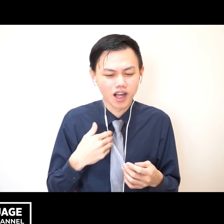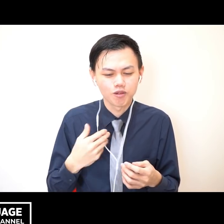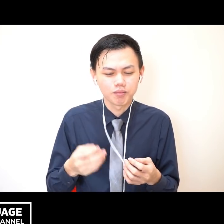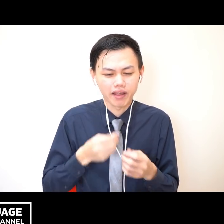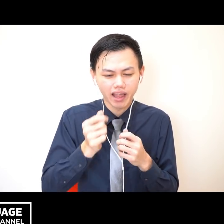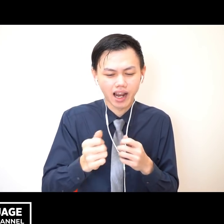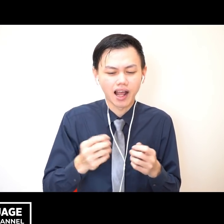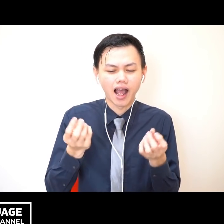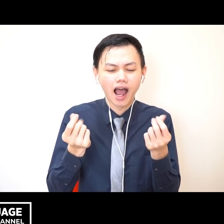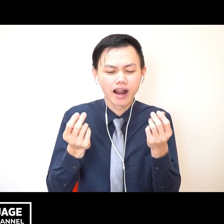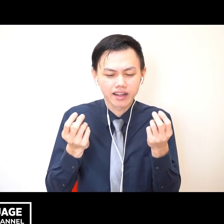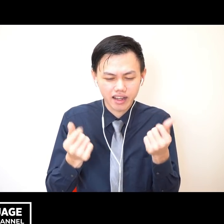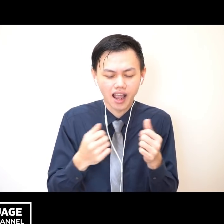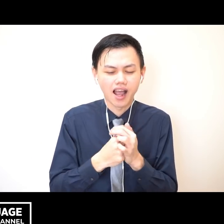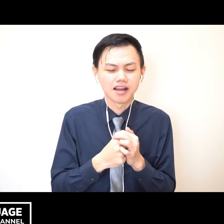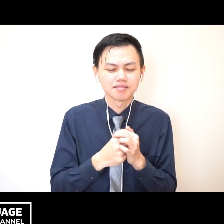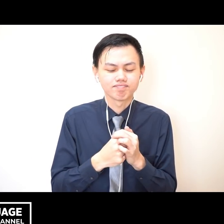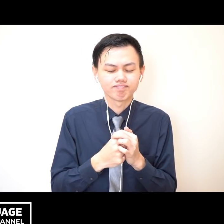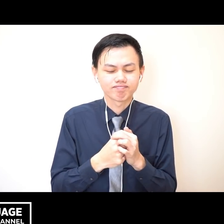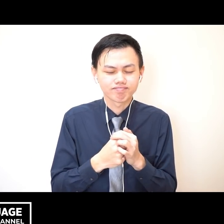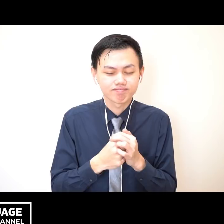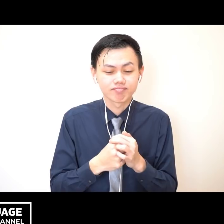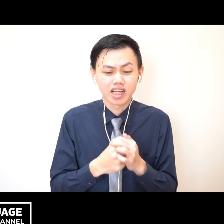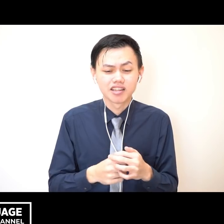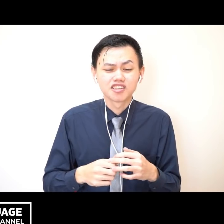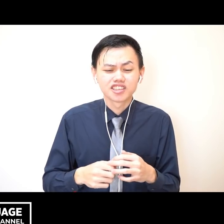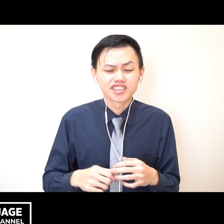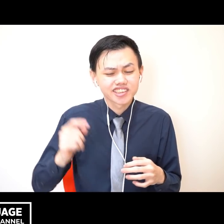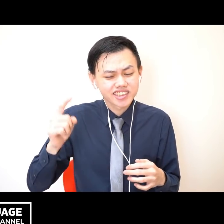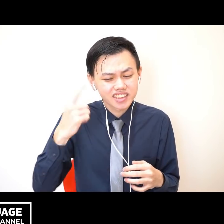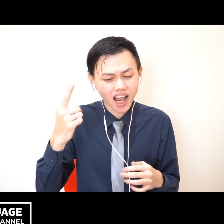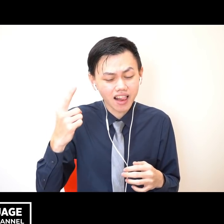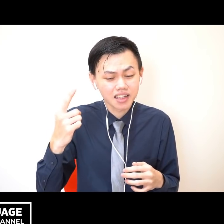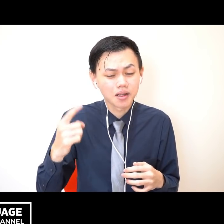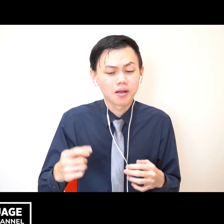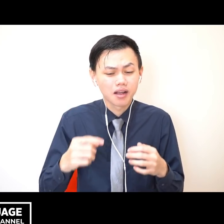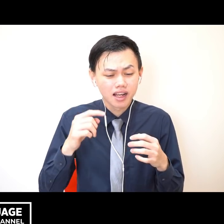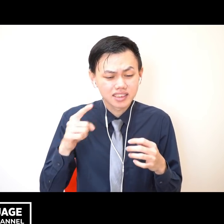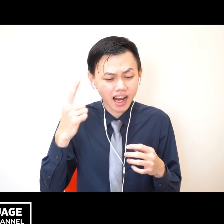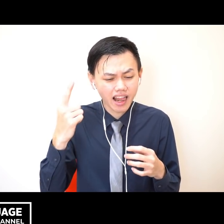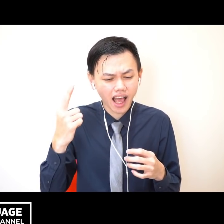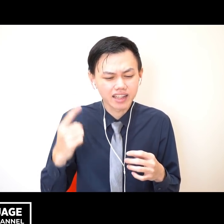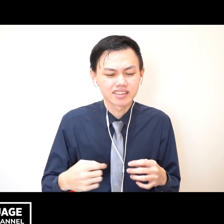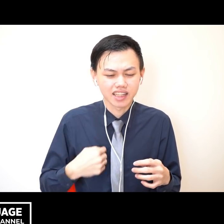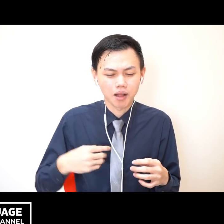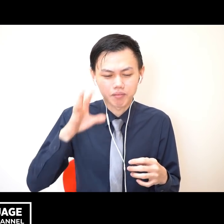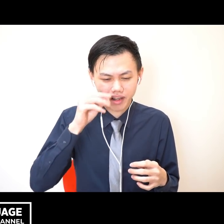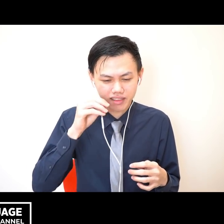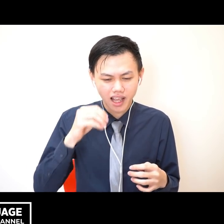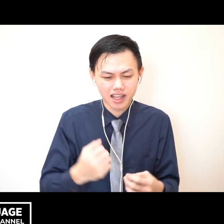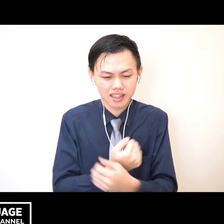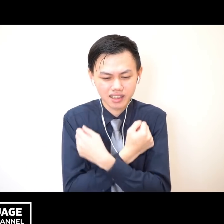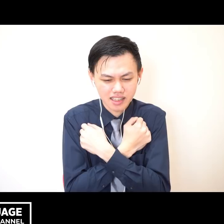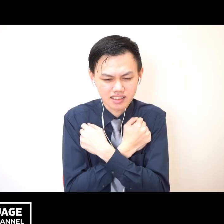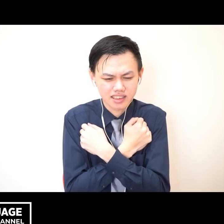harga. Sekali lagi saya katakan, kasih yang berkorban, sacrificial love, kasih yang